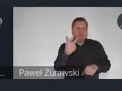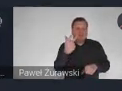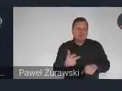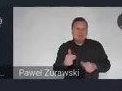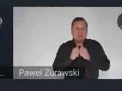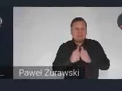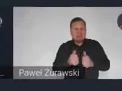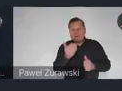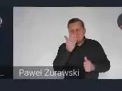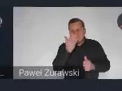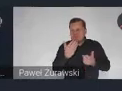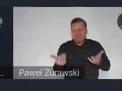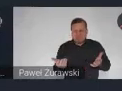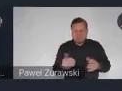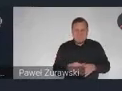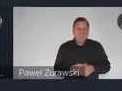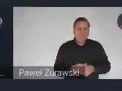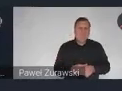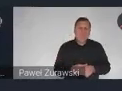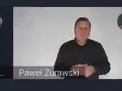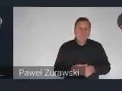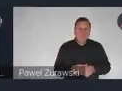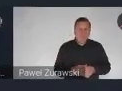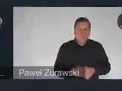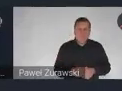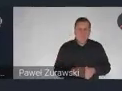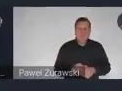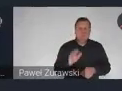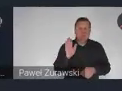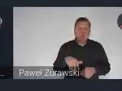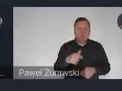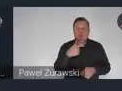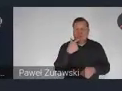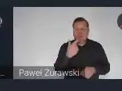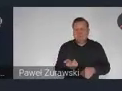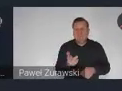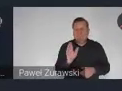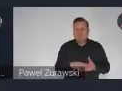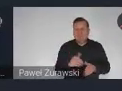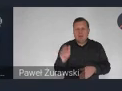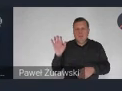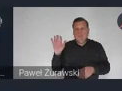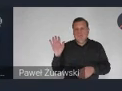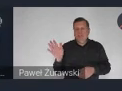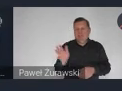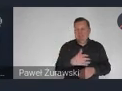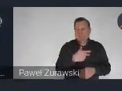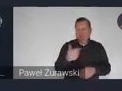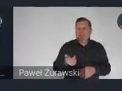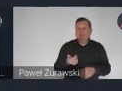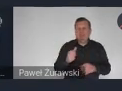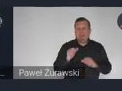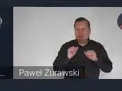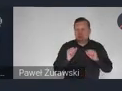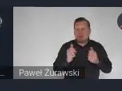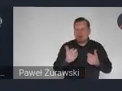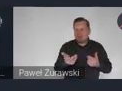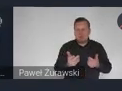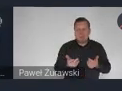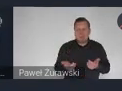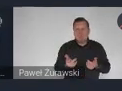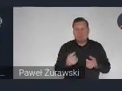realizowane w ramach priorytetu trzeciego można prowadzić szereg działań związanych z